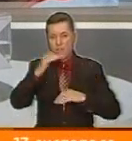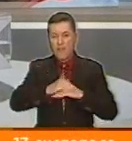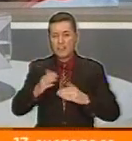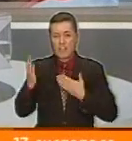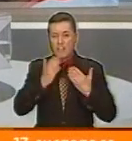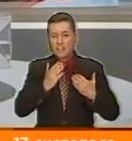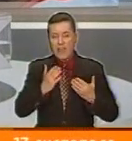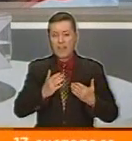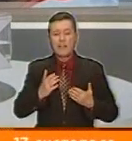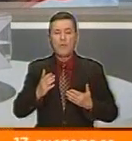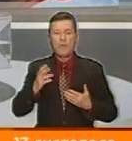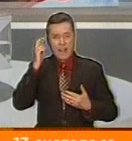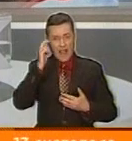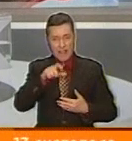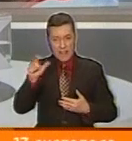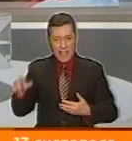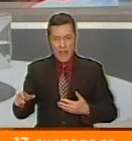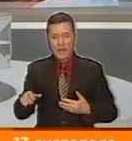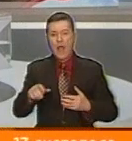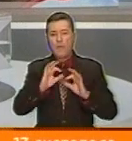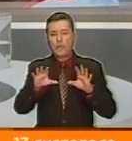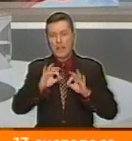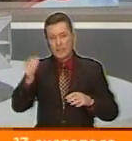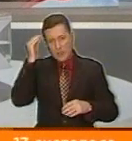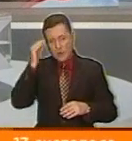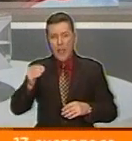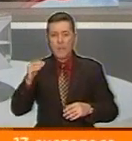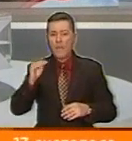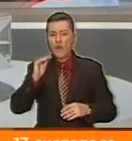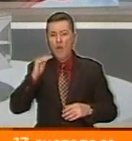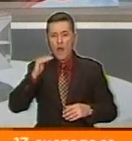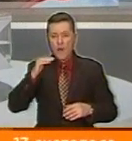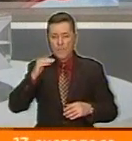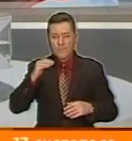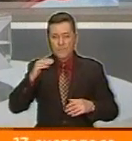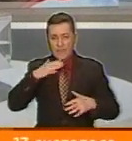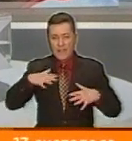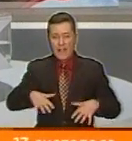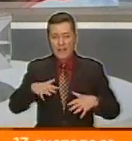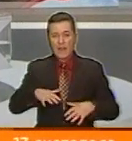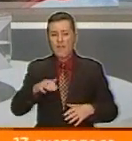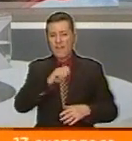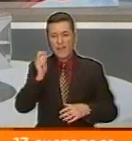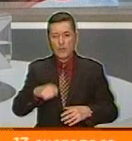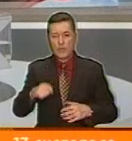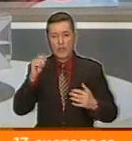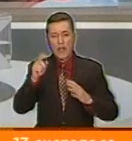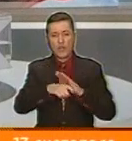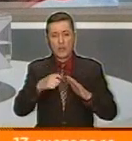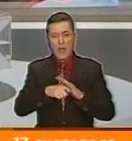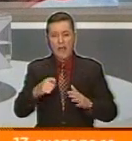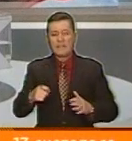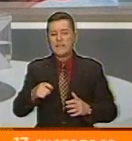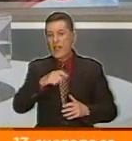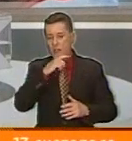столичної публіки Але перед виступом поділився думками про Крим війну на Донбасі і нинішню Росію із перших вуст вірші